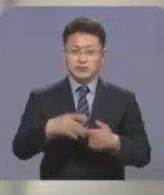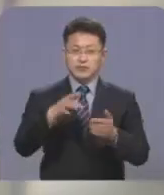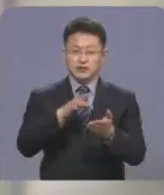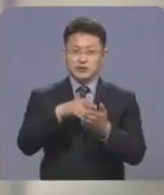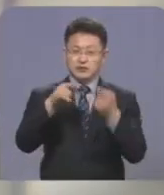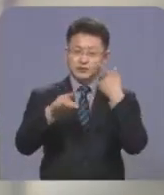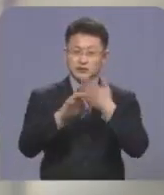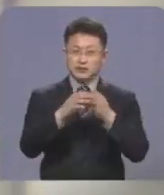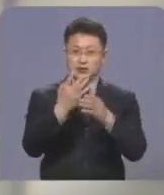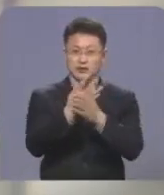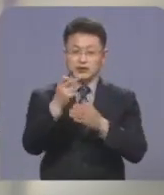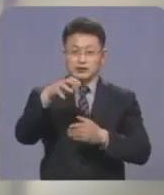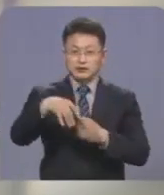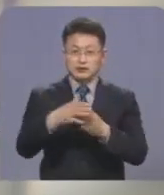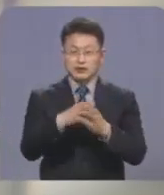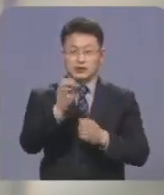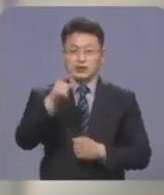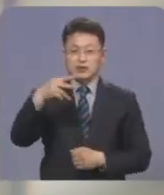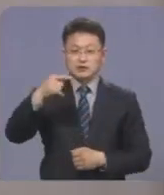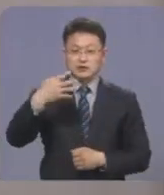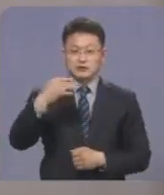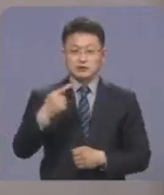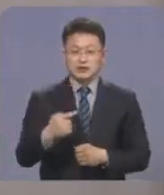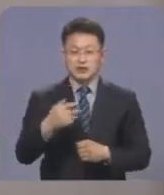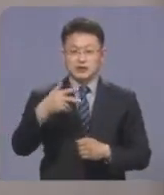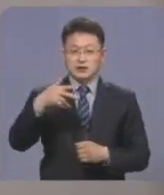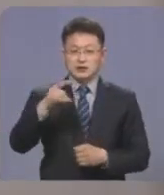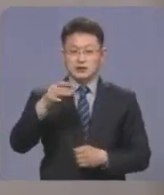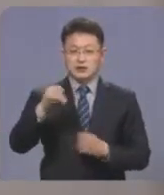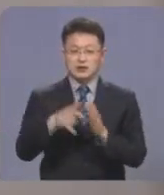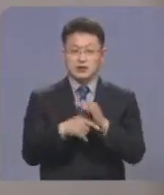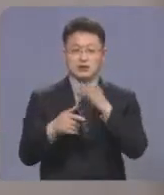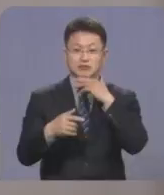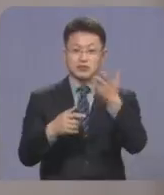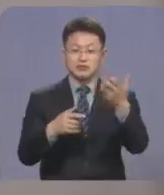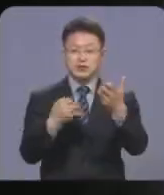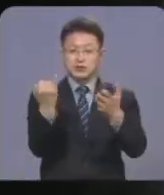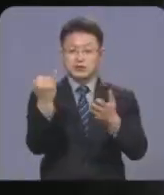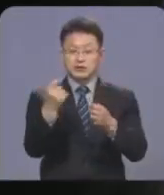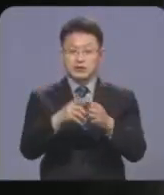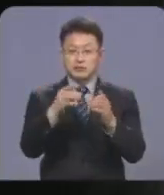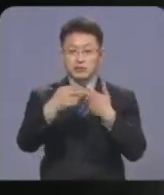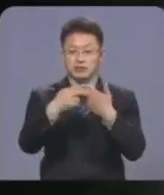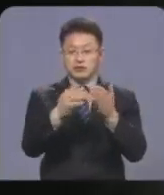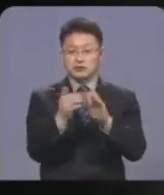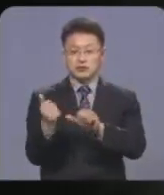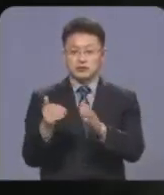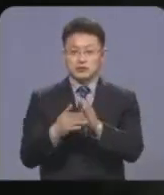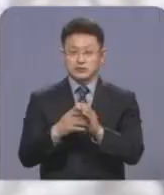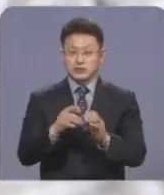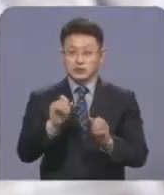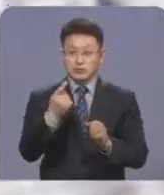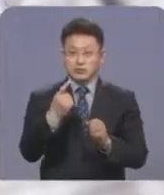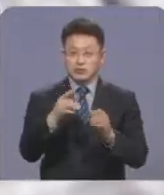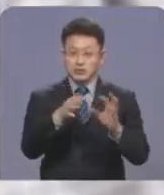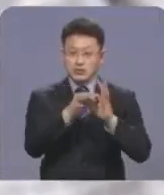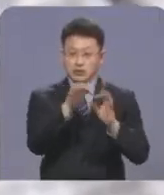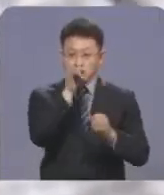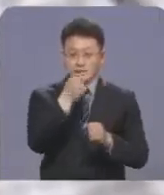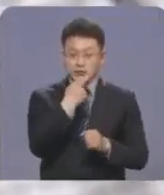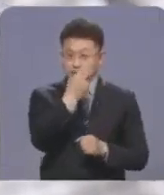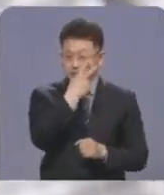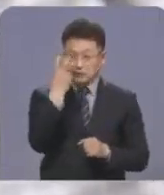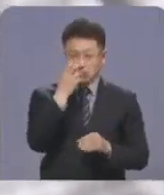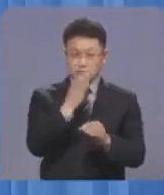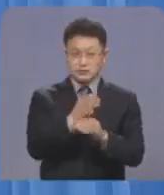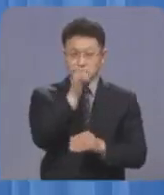으 양산에서 아스트라제네카 백신을 맞은 80대 여성이 병원에서 손 져 백신과 의인과 성 요구에 대해 조사하고 있습니다